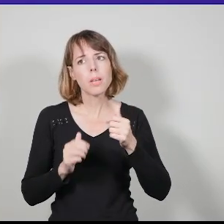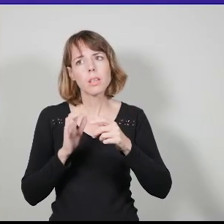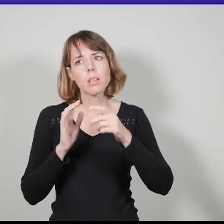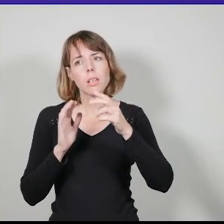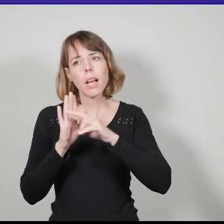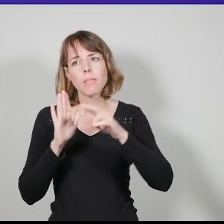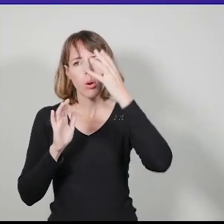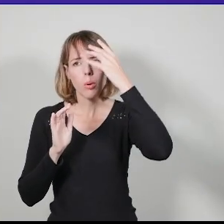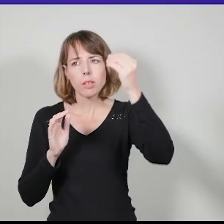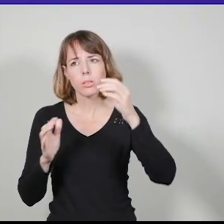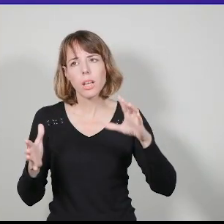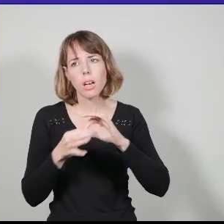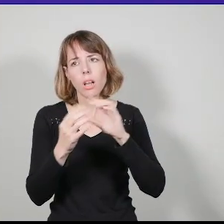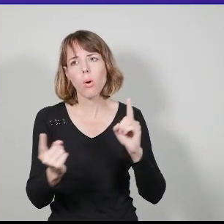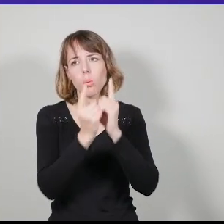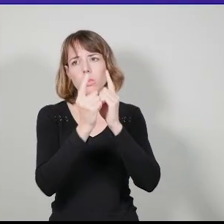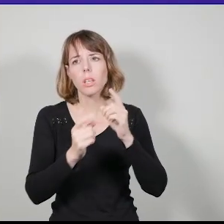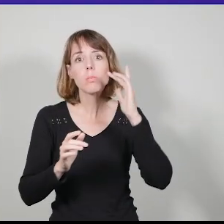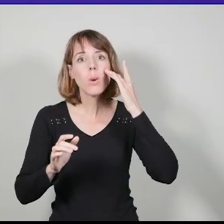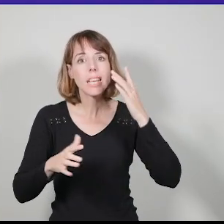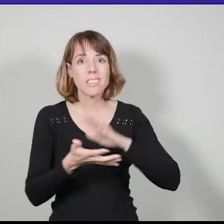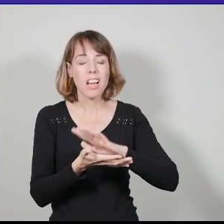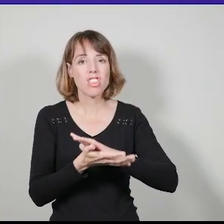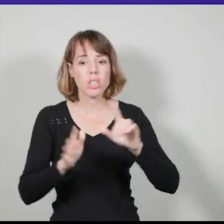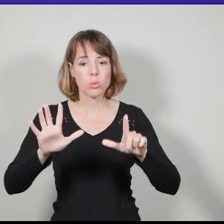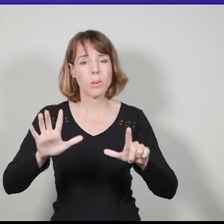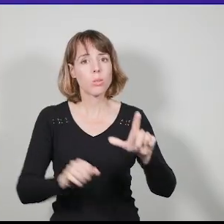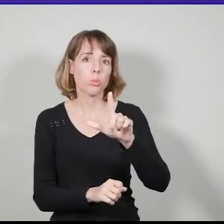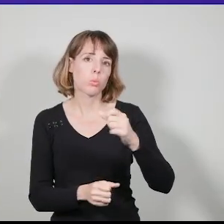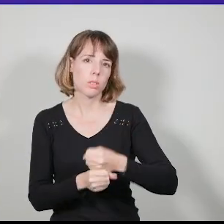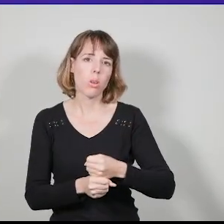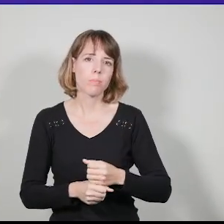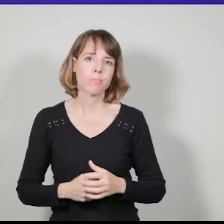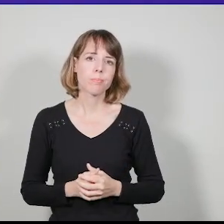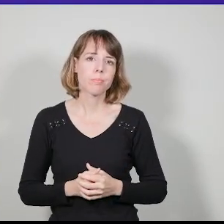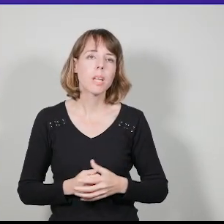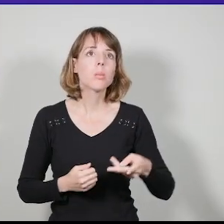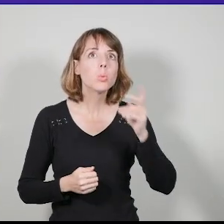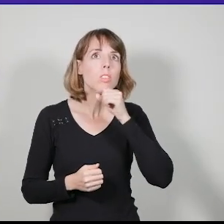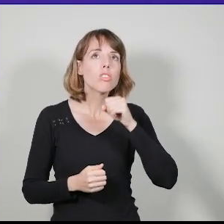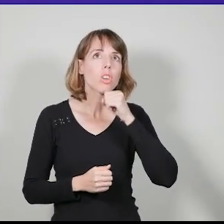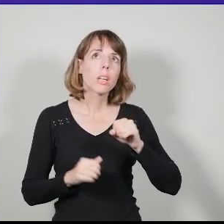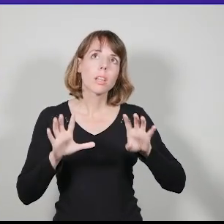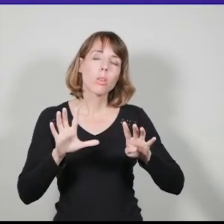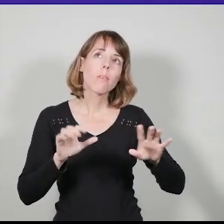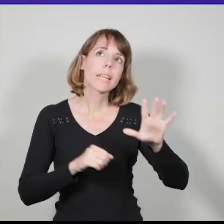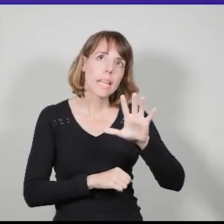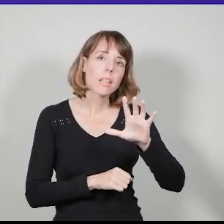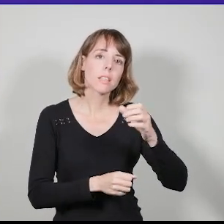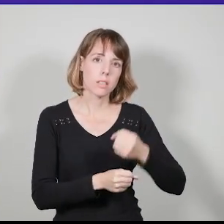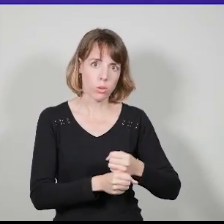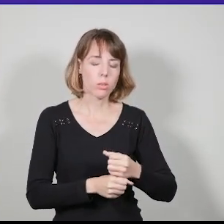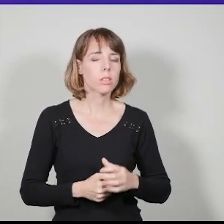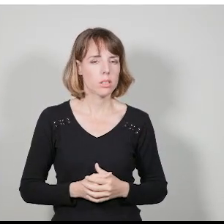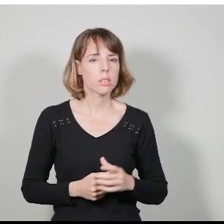d'âge, c'était 72 ans. Donc déjà, ça se situe. La plus âgée, 95 ans. Donc vous